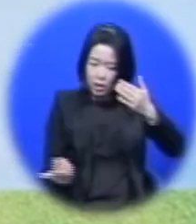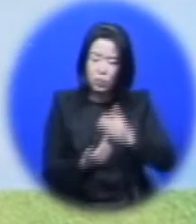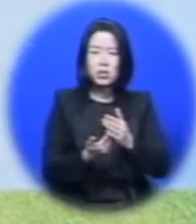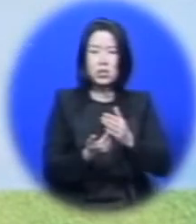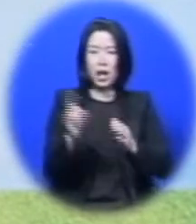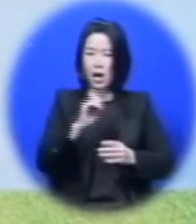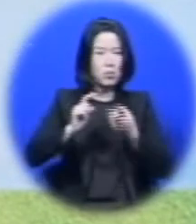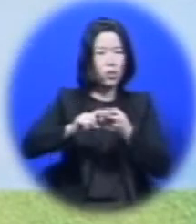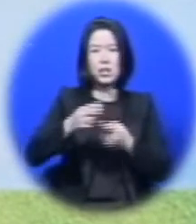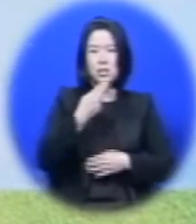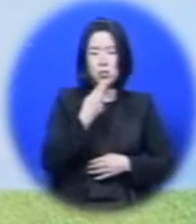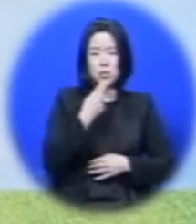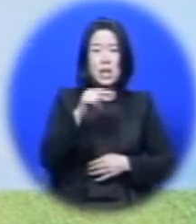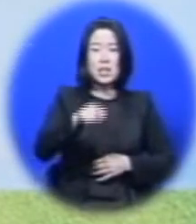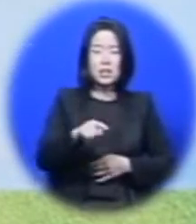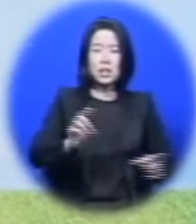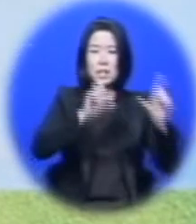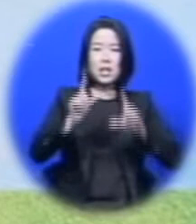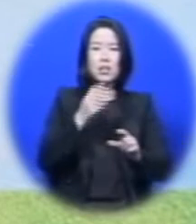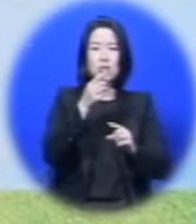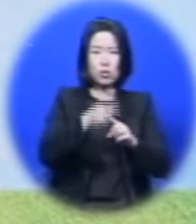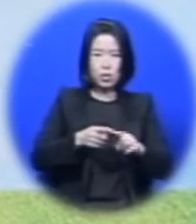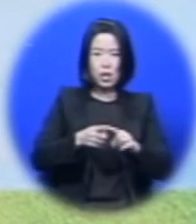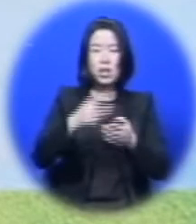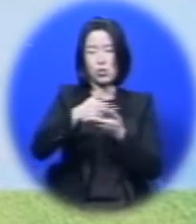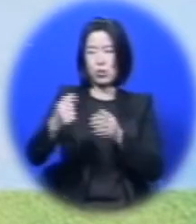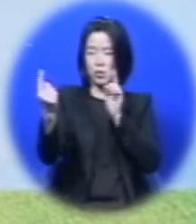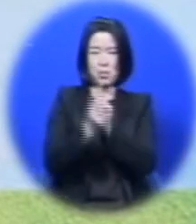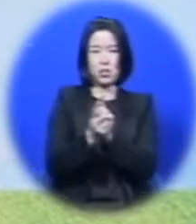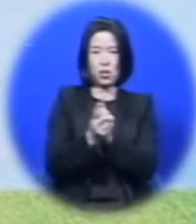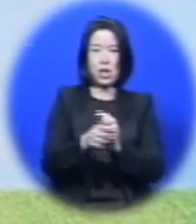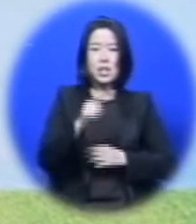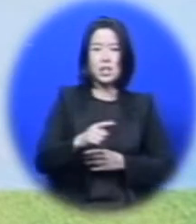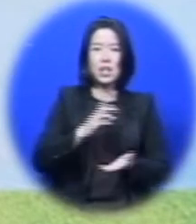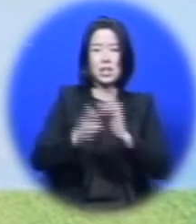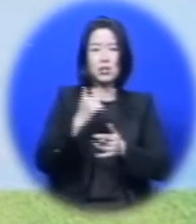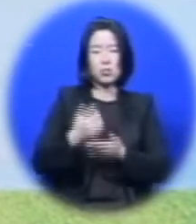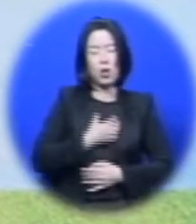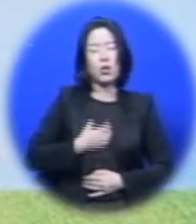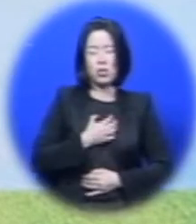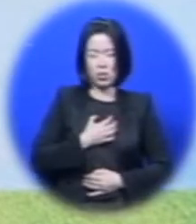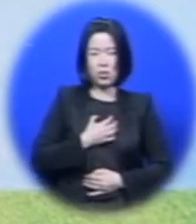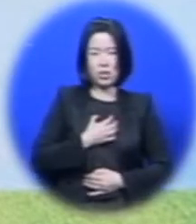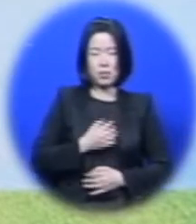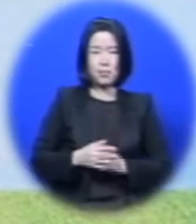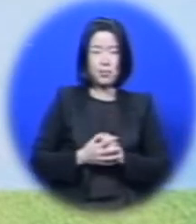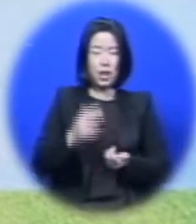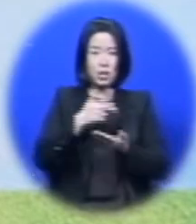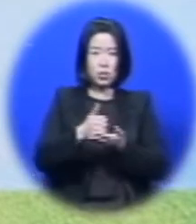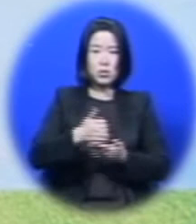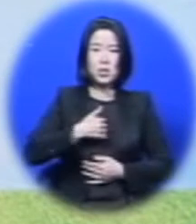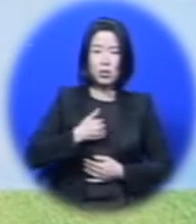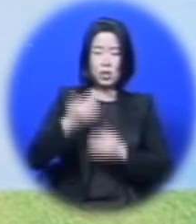없어. 그렇게 살다가 주님을 맞이하는 거. 이것이 예수님의 걱정거리셨어요. 주님이